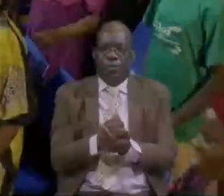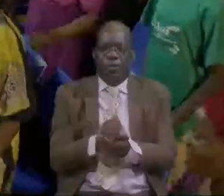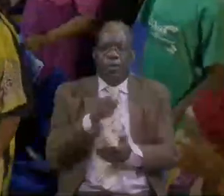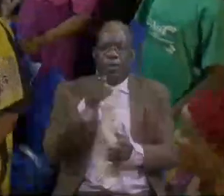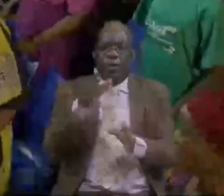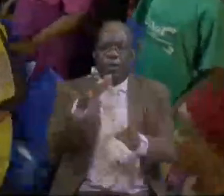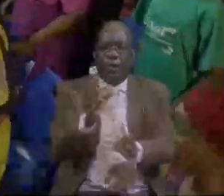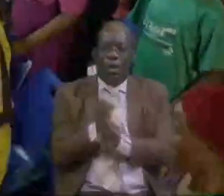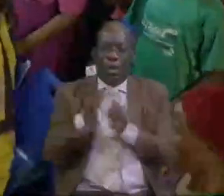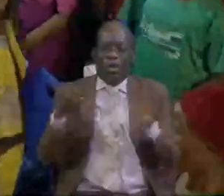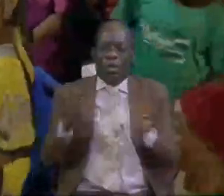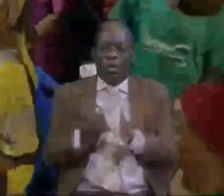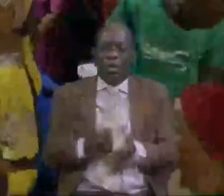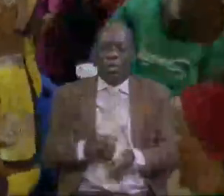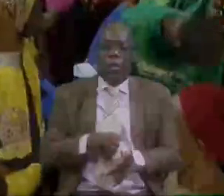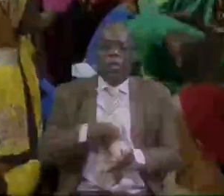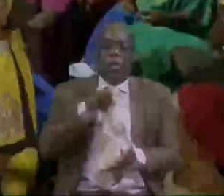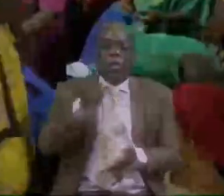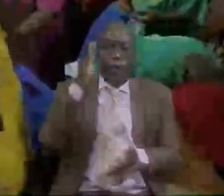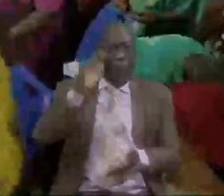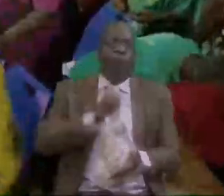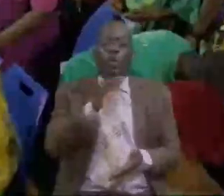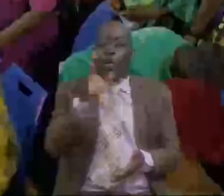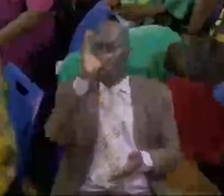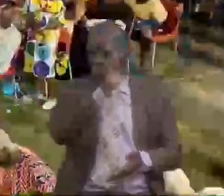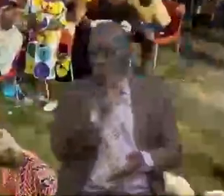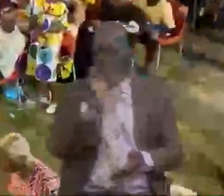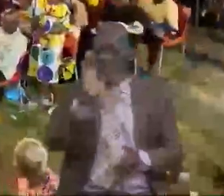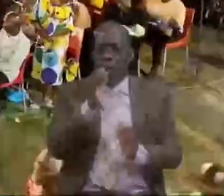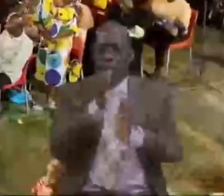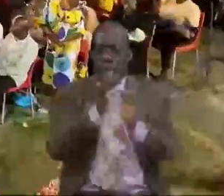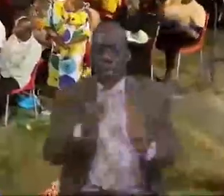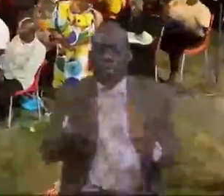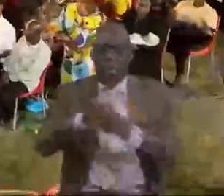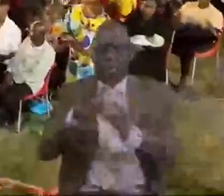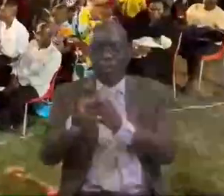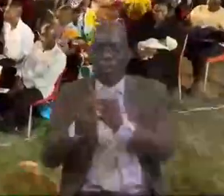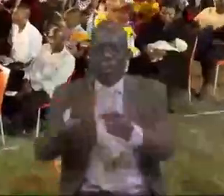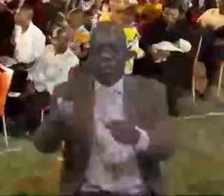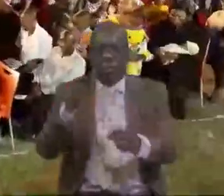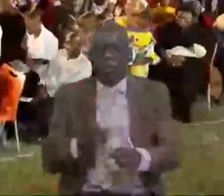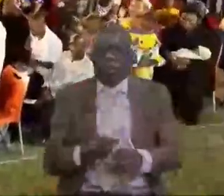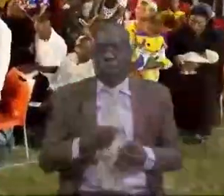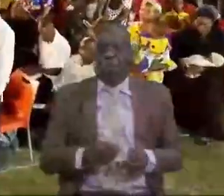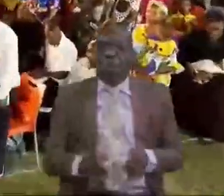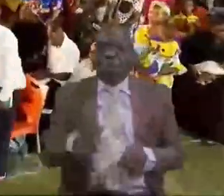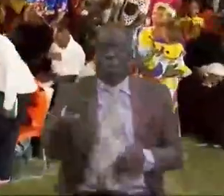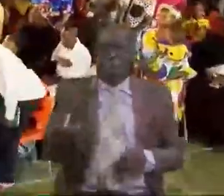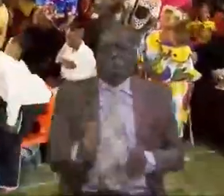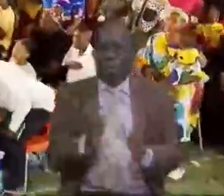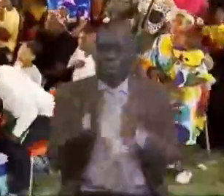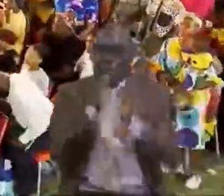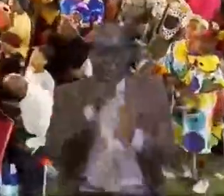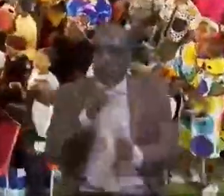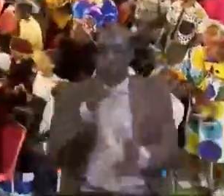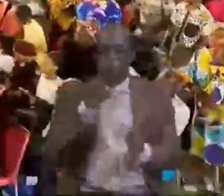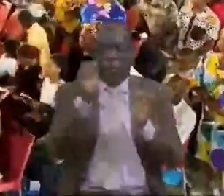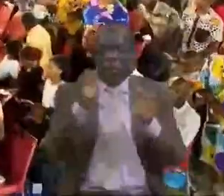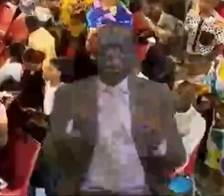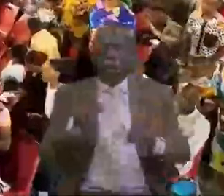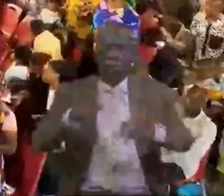Vous l'avez eu. Vous ne raterez plus vos bénédictions au nom de Jésus. Que Dieu vous bénisse. Vous pouvez vous